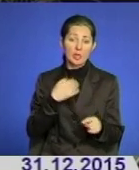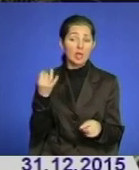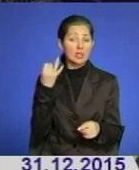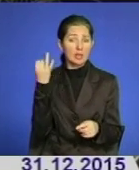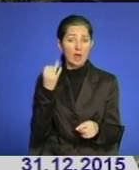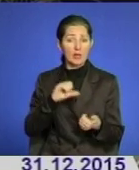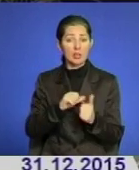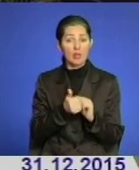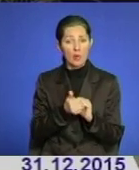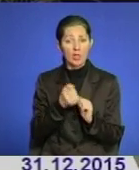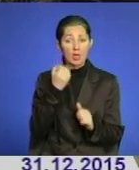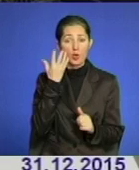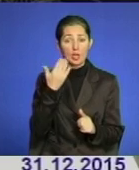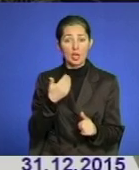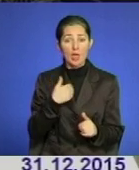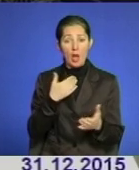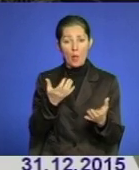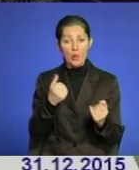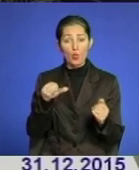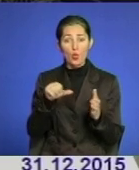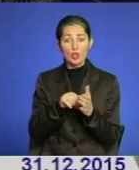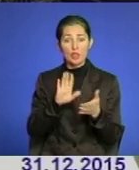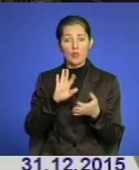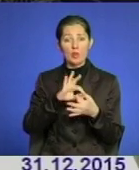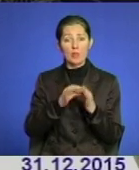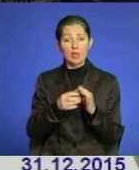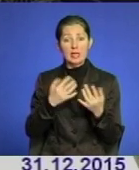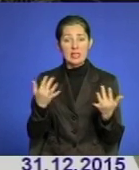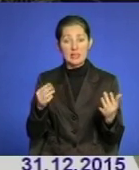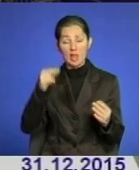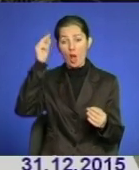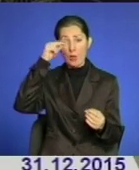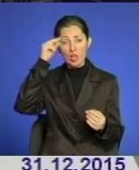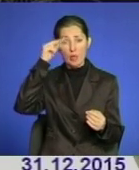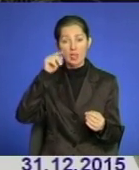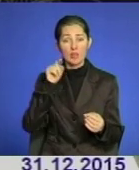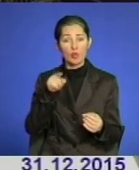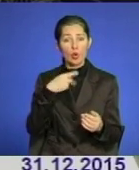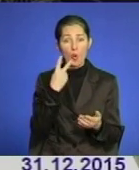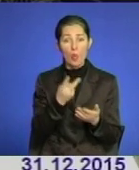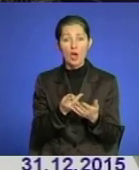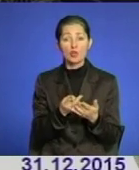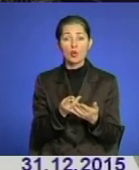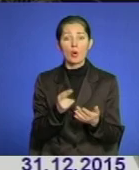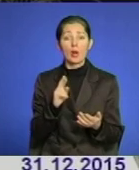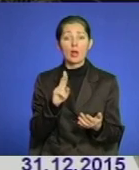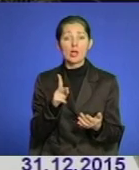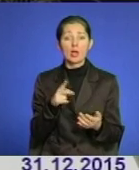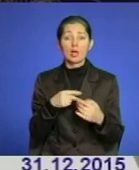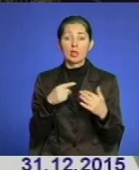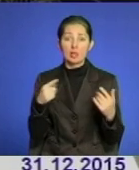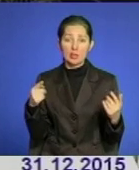навпаки, коли я беру участь в олімпіадах з різних предметів, то бачу, наскільки різні